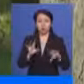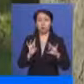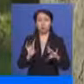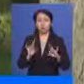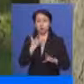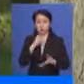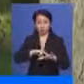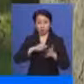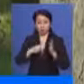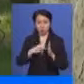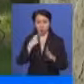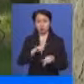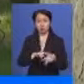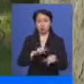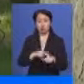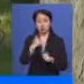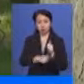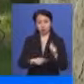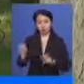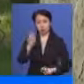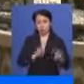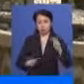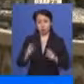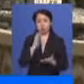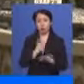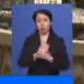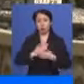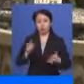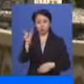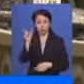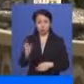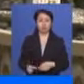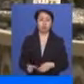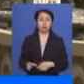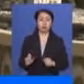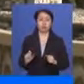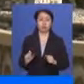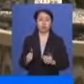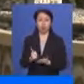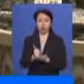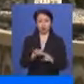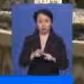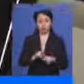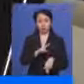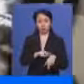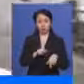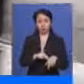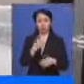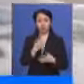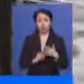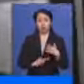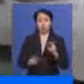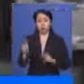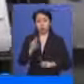своих планах, отмечают полицейские. В каждом розыске задействованы большие человеческие ресурсы. Кроме полицейских, пропавших